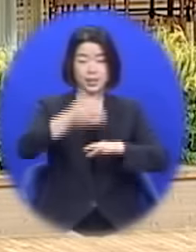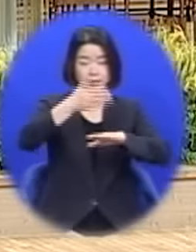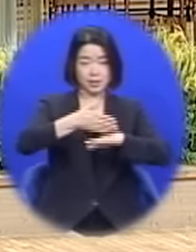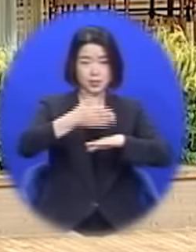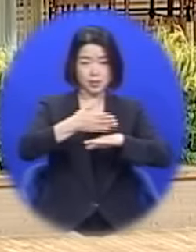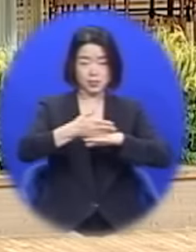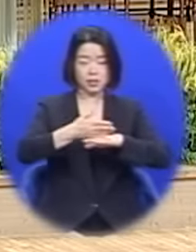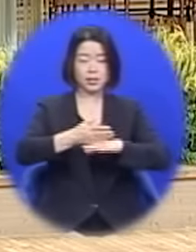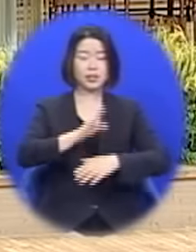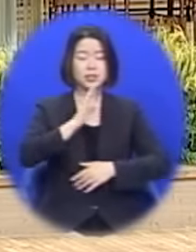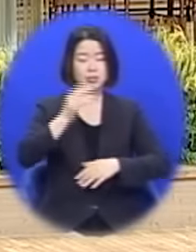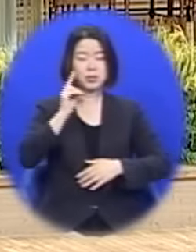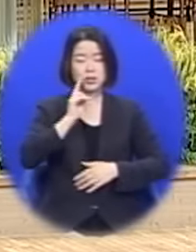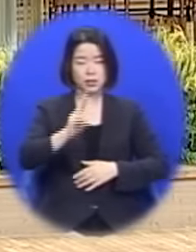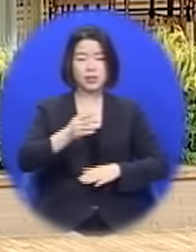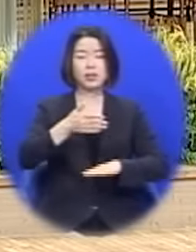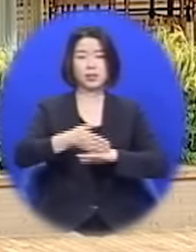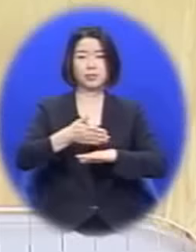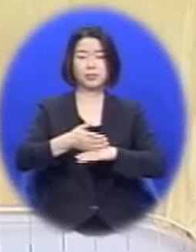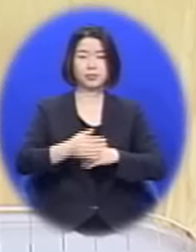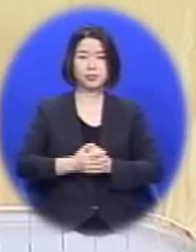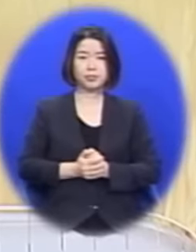감사합니다. 정말 너무 감사합니다.